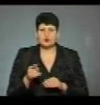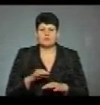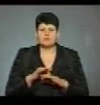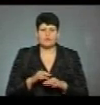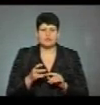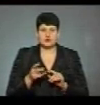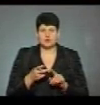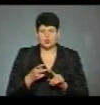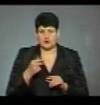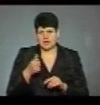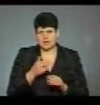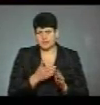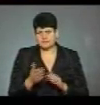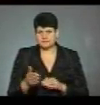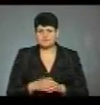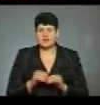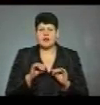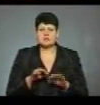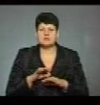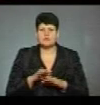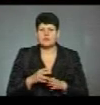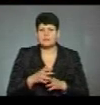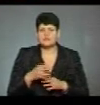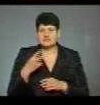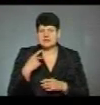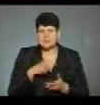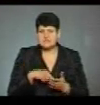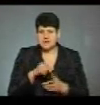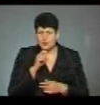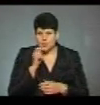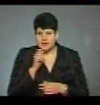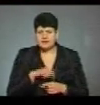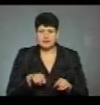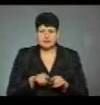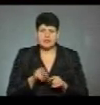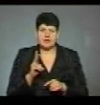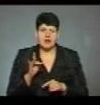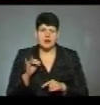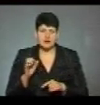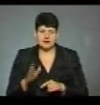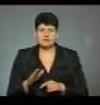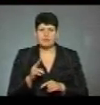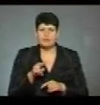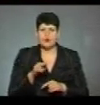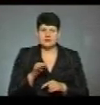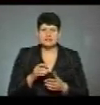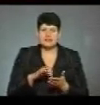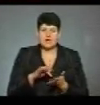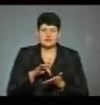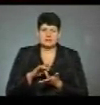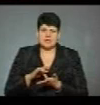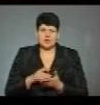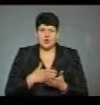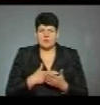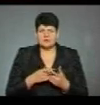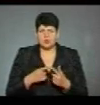проводять другий рік поспіль. Акція проводиться понад 20 містах України, а також у Кракові і Польщі, де є осередки громадської організації